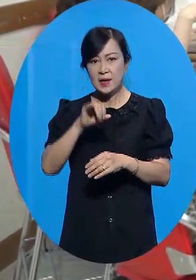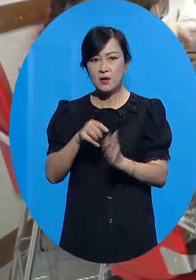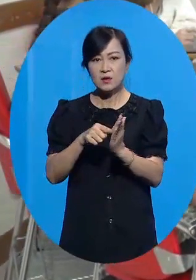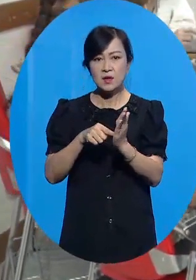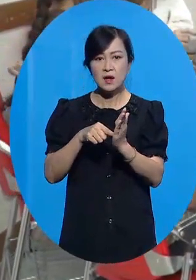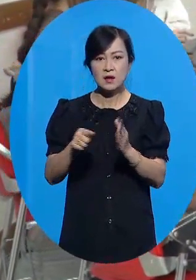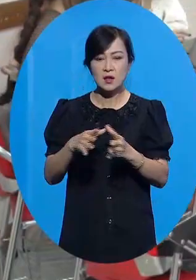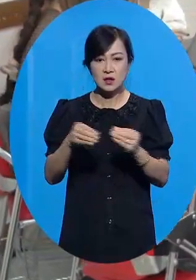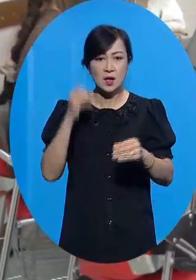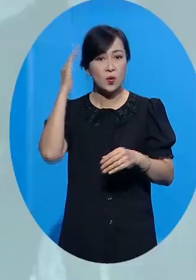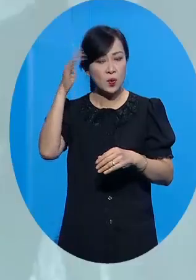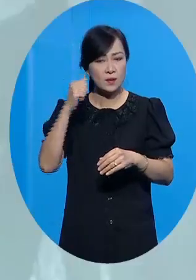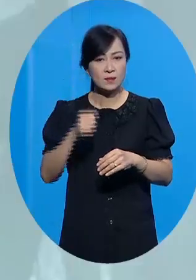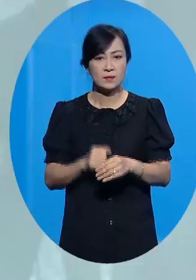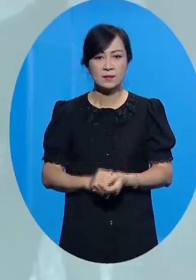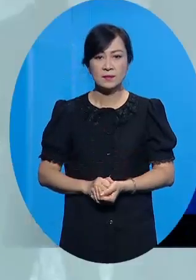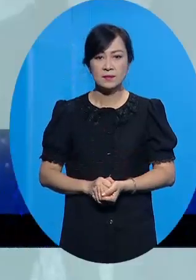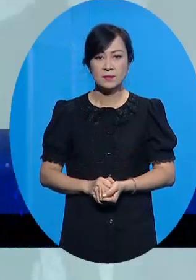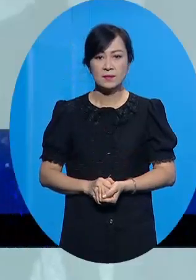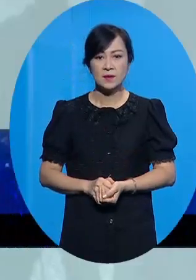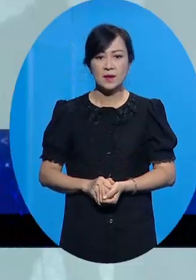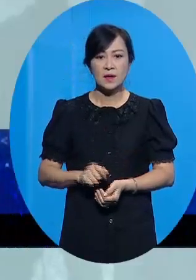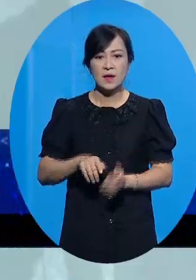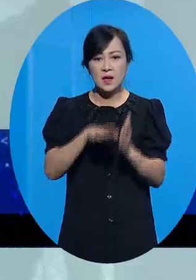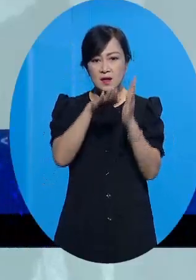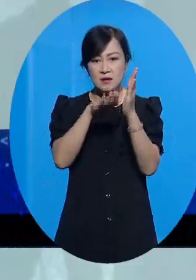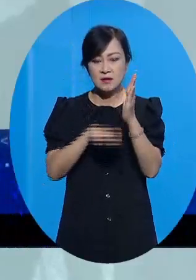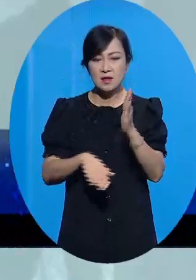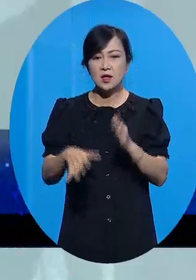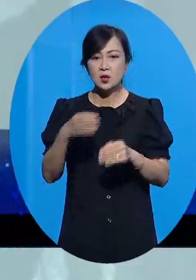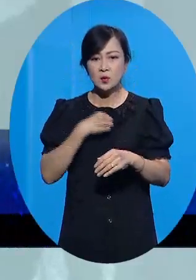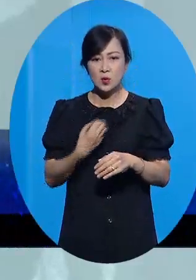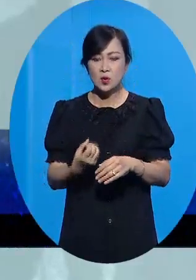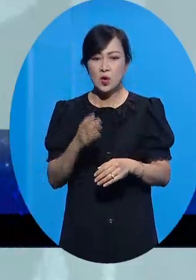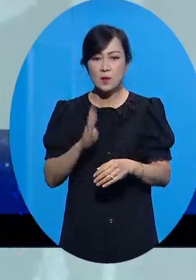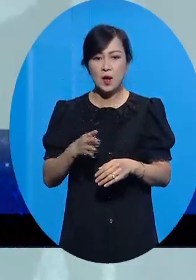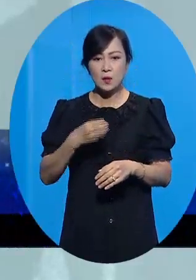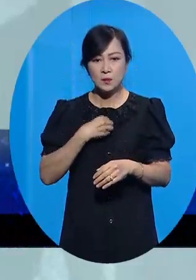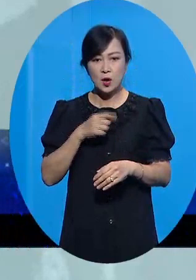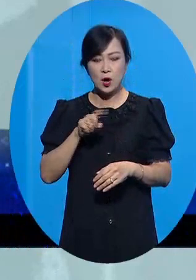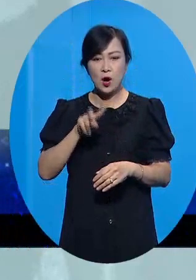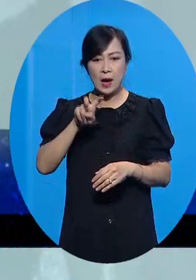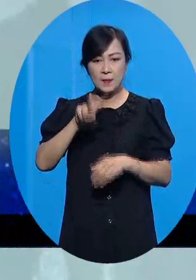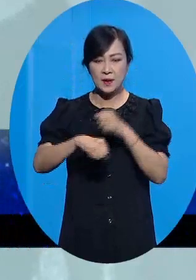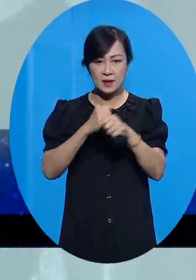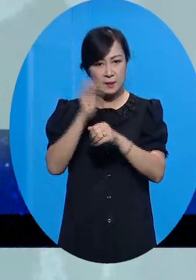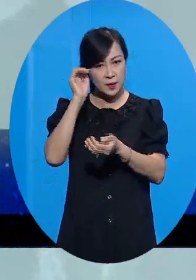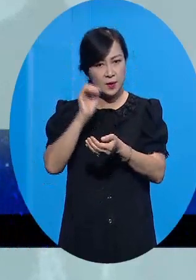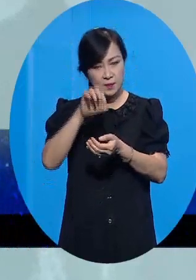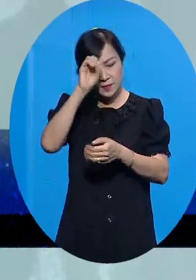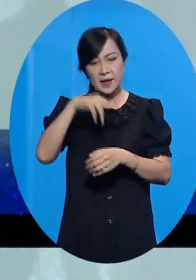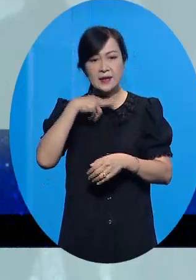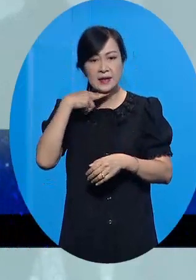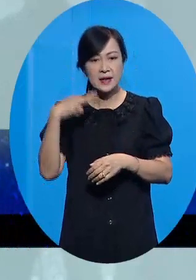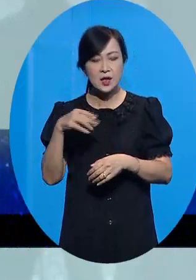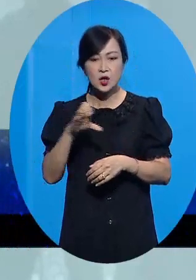lượng cũng rất quan trọng. Điều làm cho chương trình IELTS của chúng tôi nổi bật là chúng tôi có 20 năm kinh nghiệm dạy tiếng Anh hàn lâm